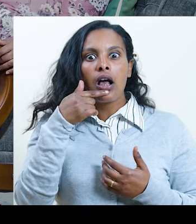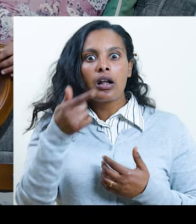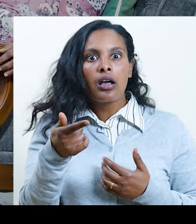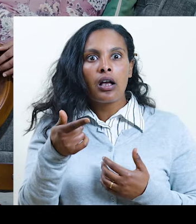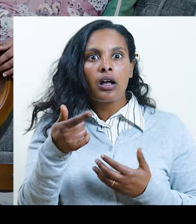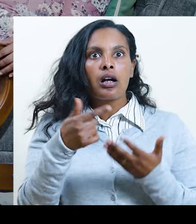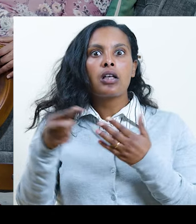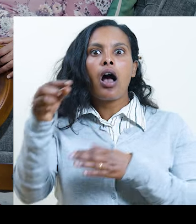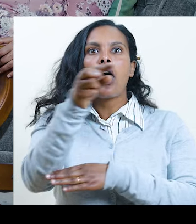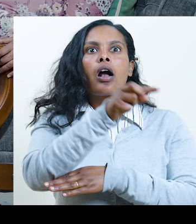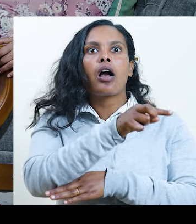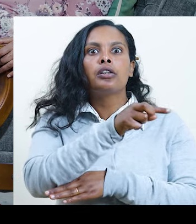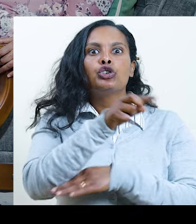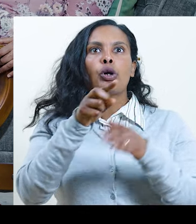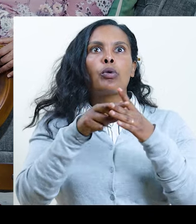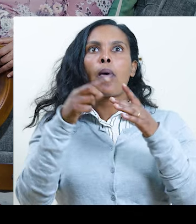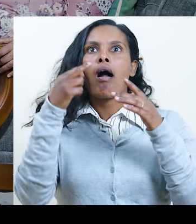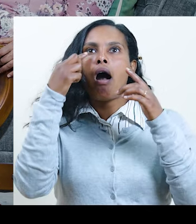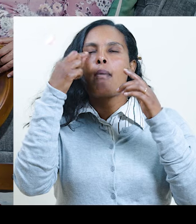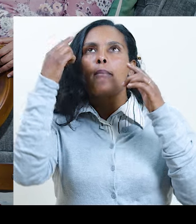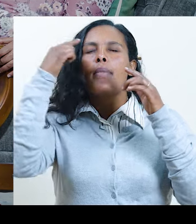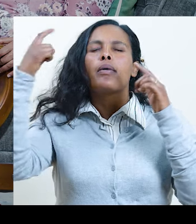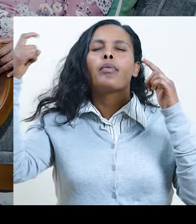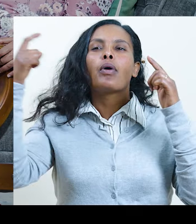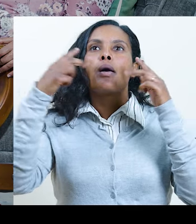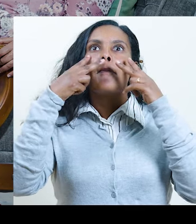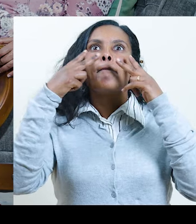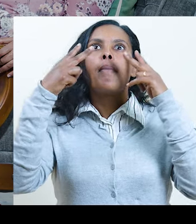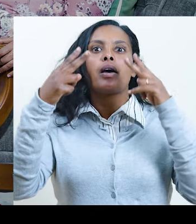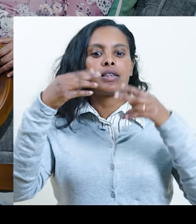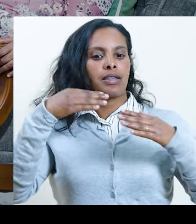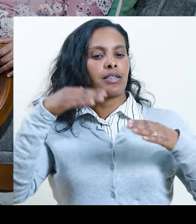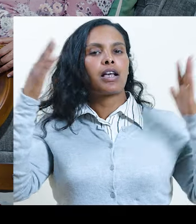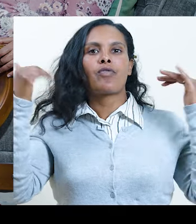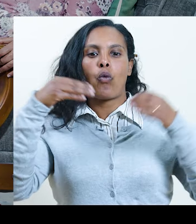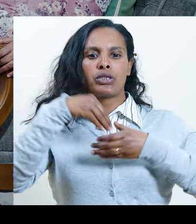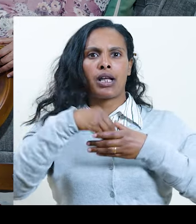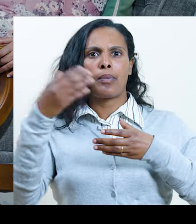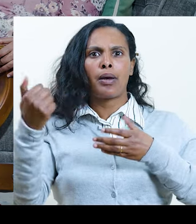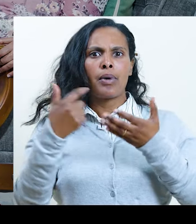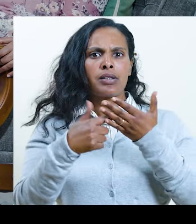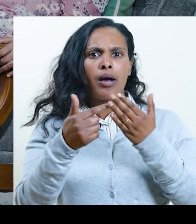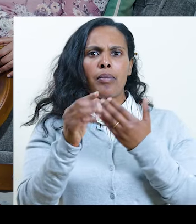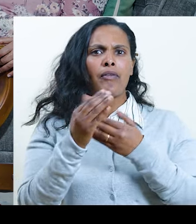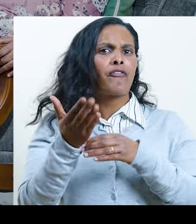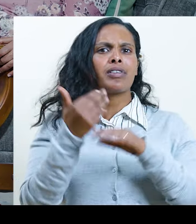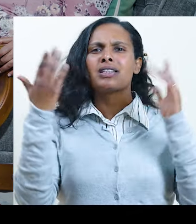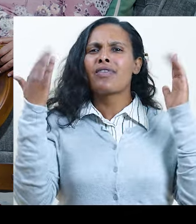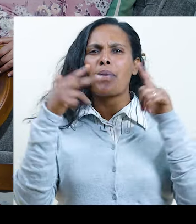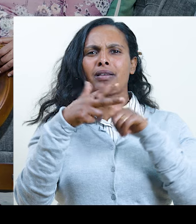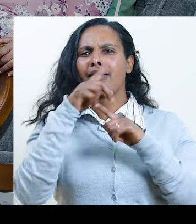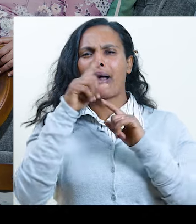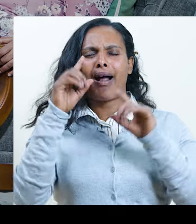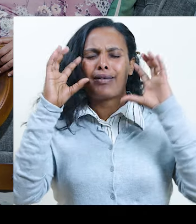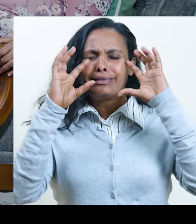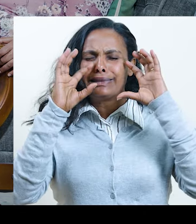ስትለኝ ከዛ ቀን ጀምሮ ማየት የጀመርኩት ተስፋ ውስጤ ነበረ። መጀመሪያ በዛ መልኩ ተስፋ